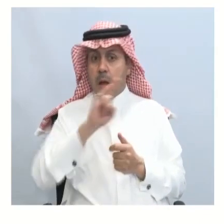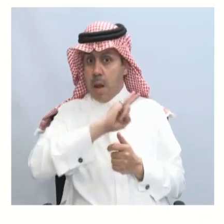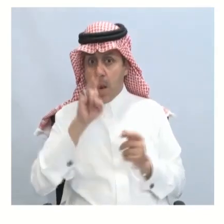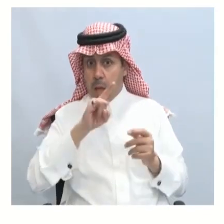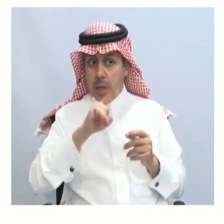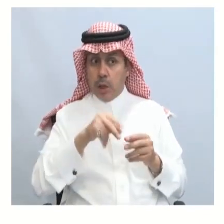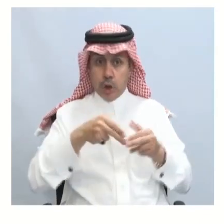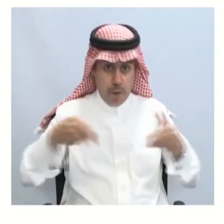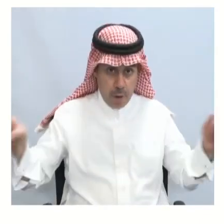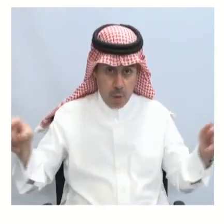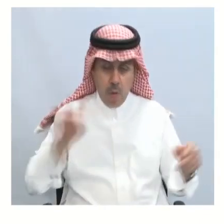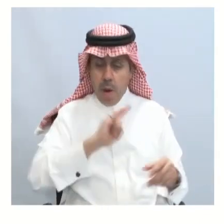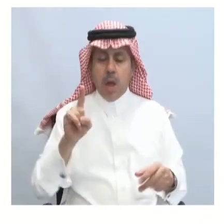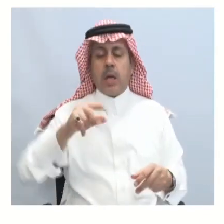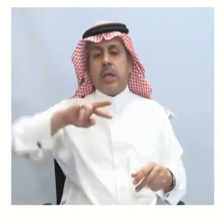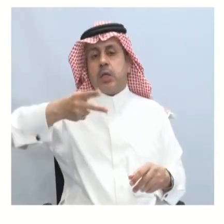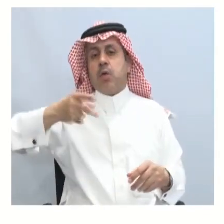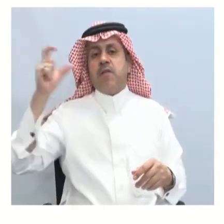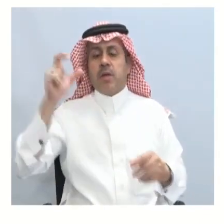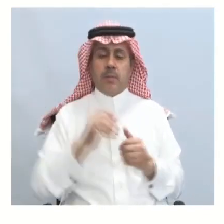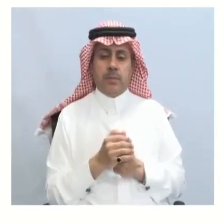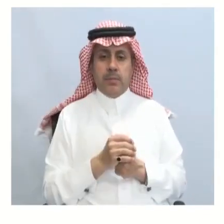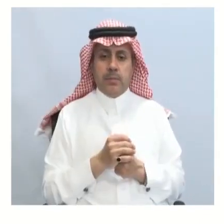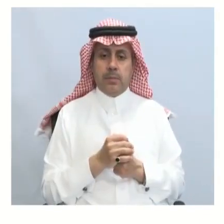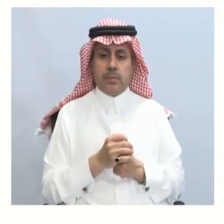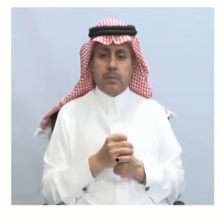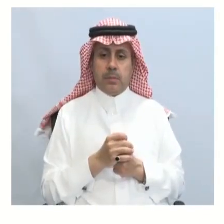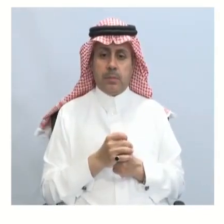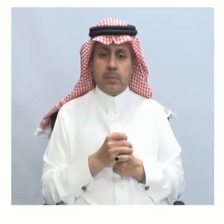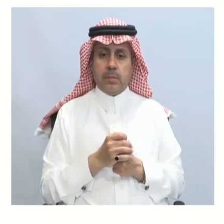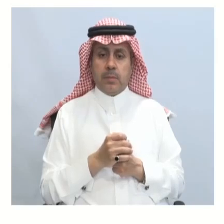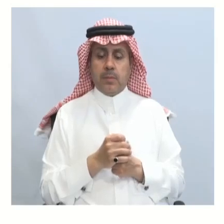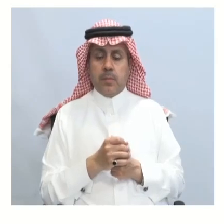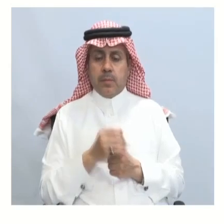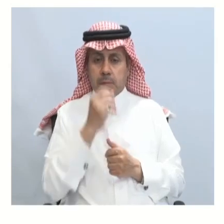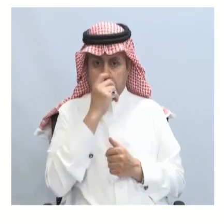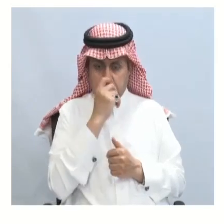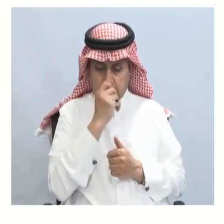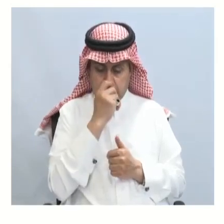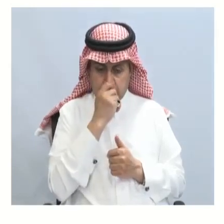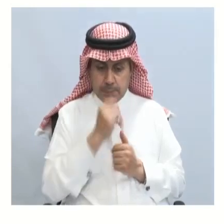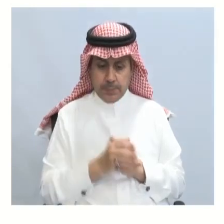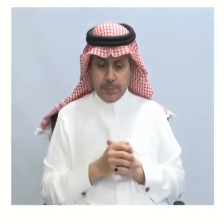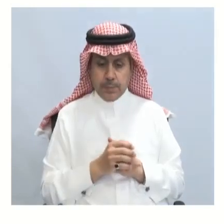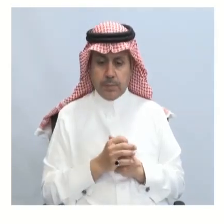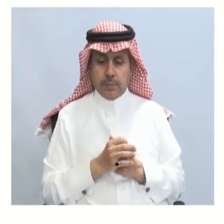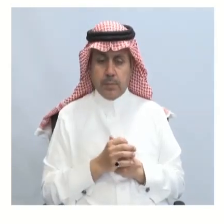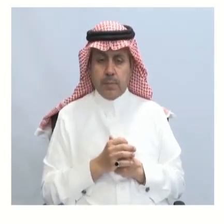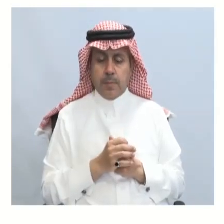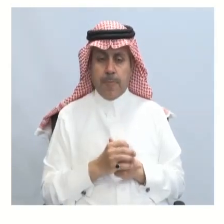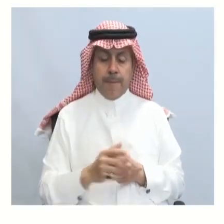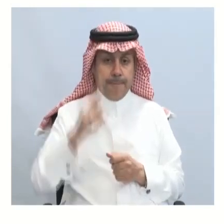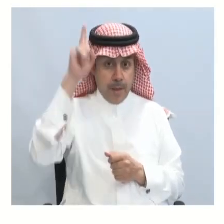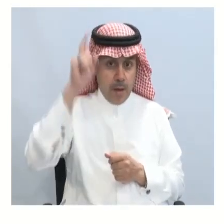تنازعوا ولا تكونوا احزاب وجماعات متفرقه متعاد شفا حفره اي حافتها وطرفها انقذكم